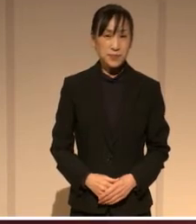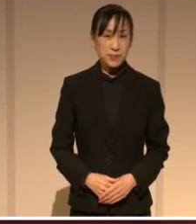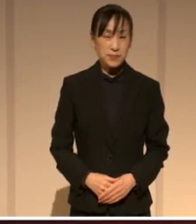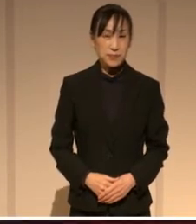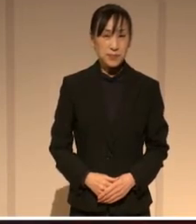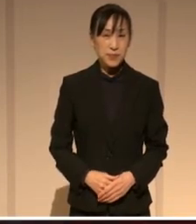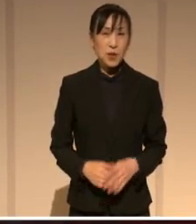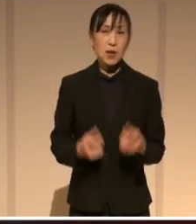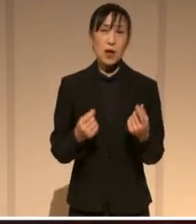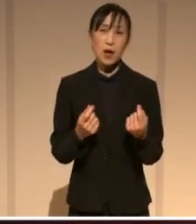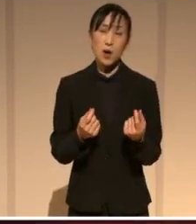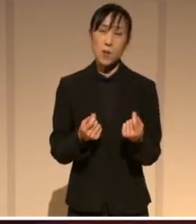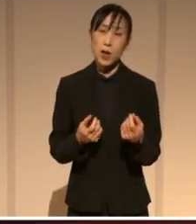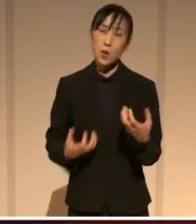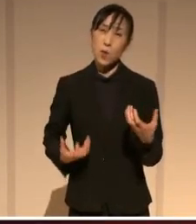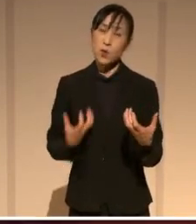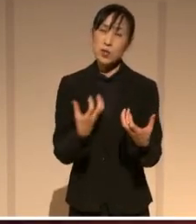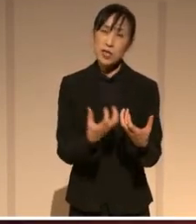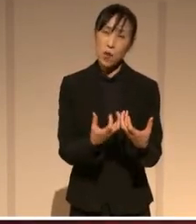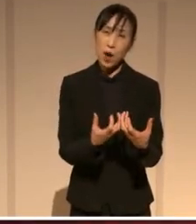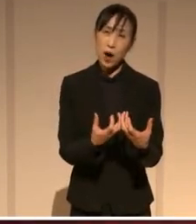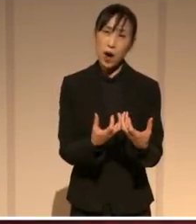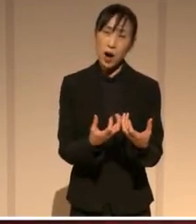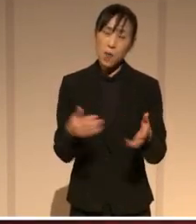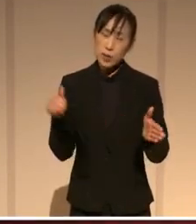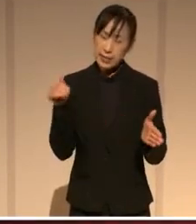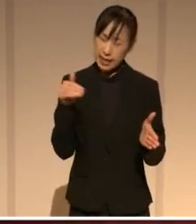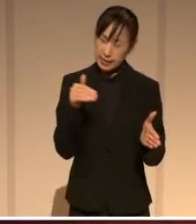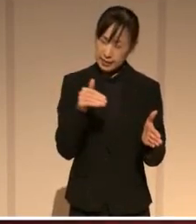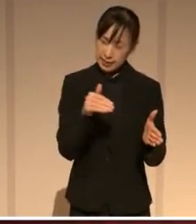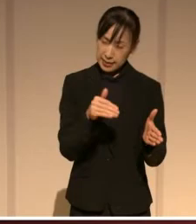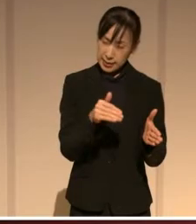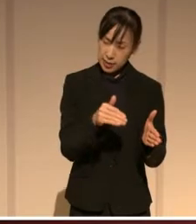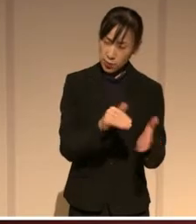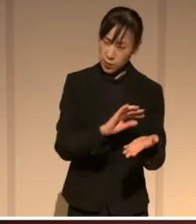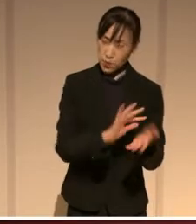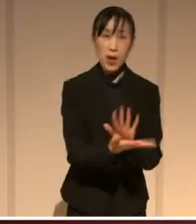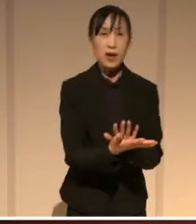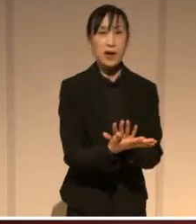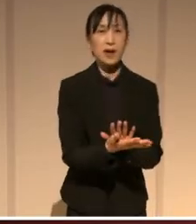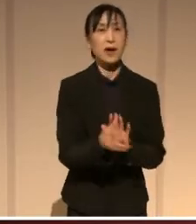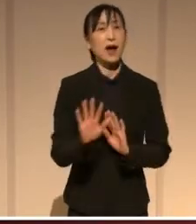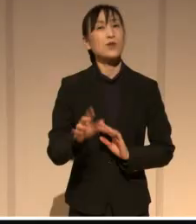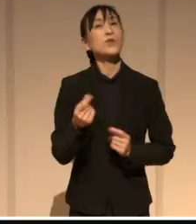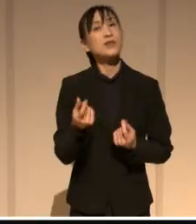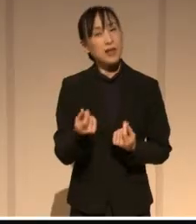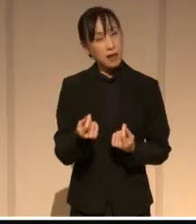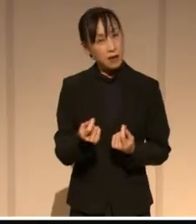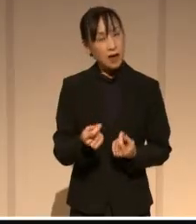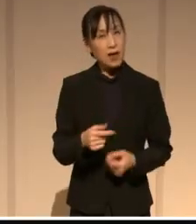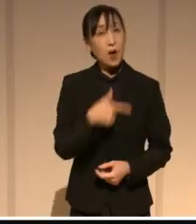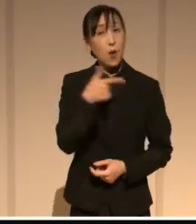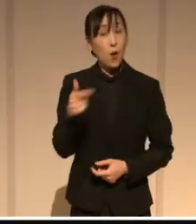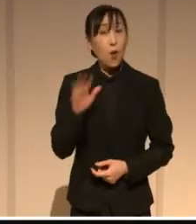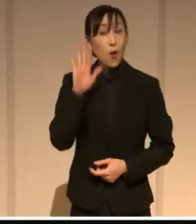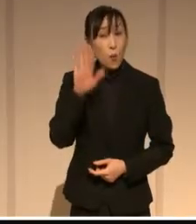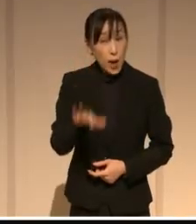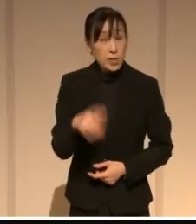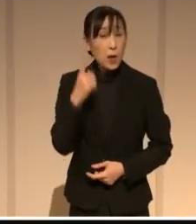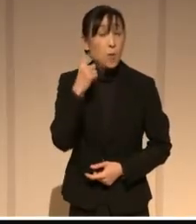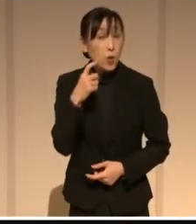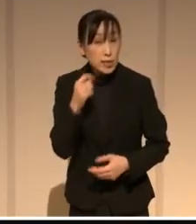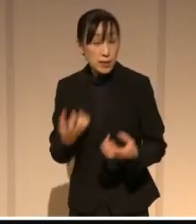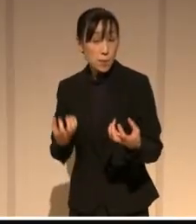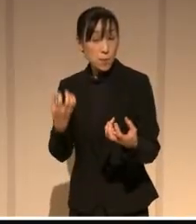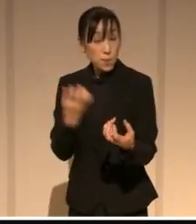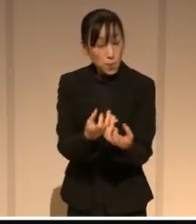やっぱりボディさはね最後までなにがどうなるか分からないですね大前さんのボールが当たっていれば多分結果が